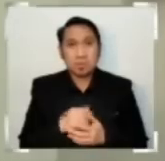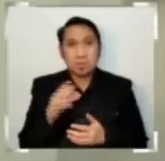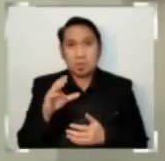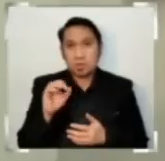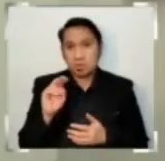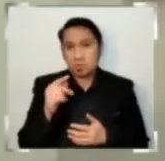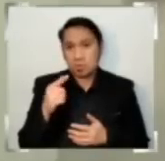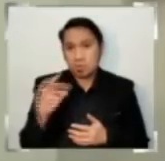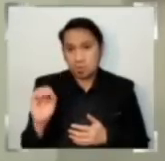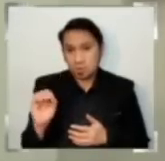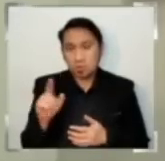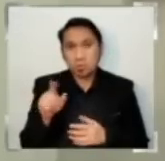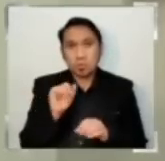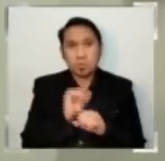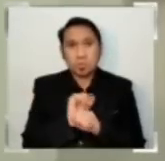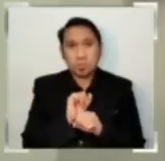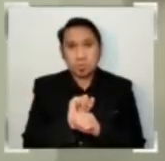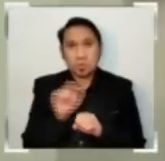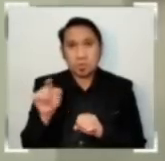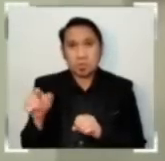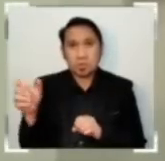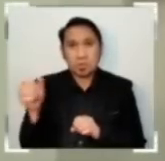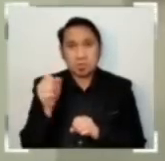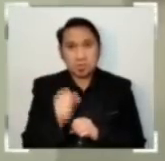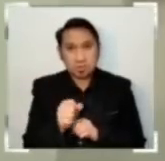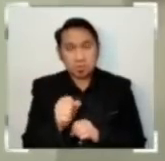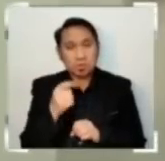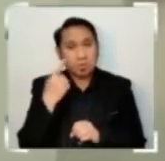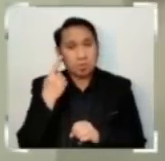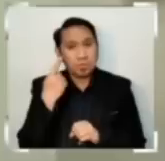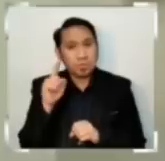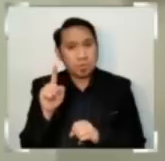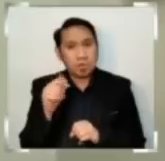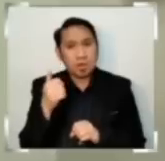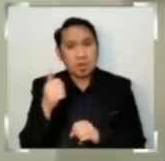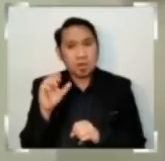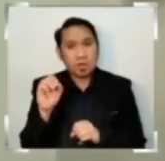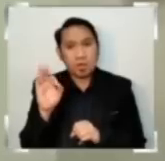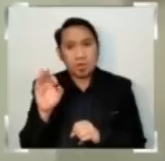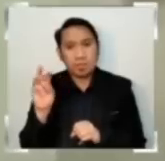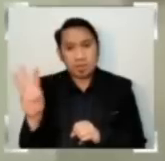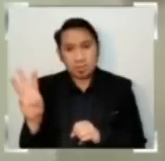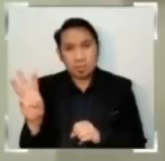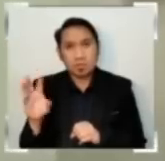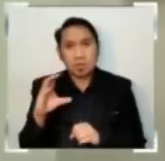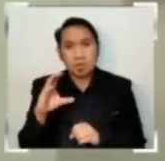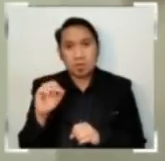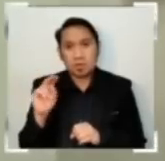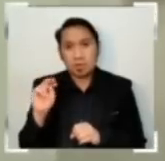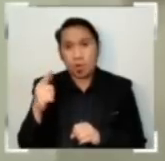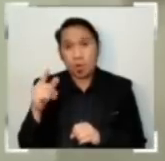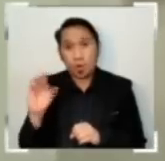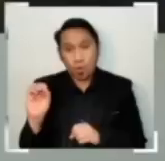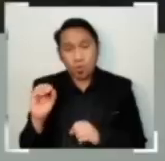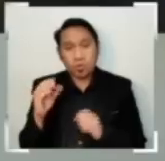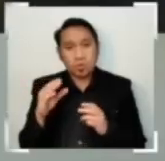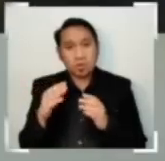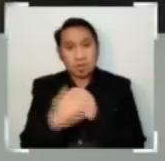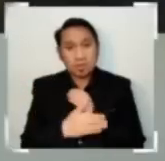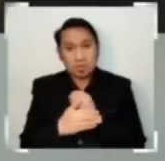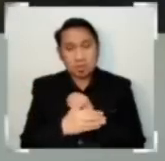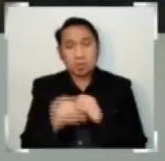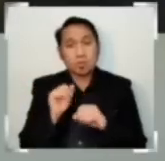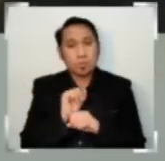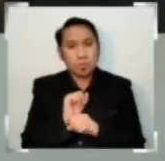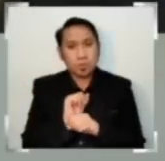doon magtrabaho. Ni-recruit po sila allegedly ng isang OFW sa Congo para po magtrabaho po doon. They were